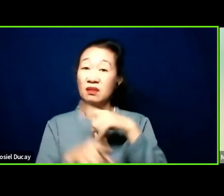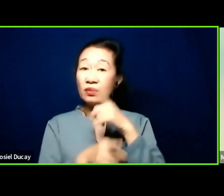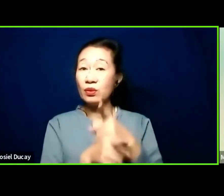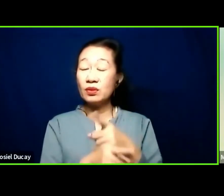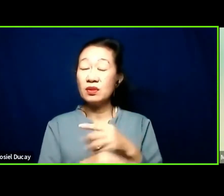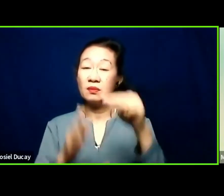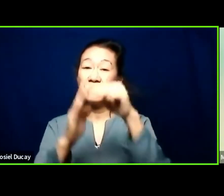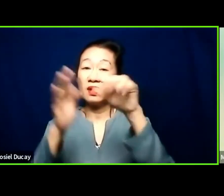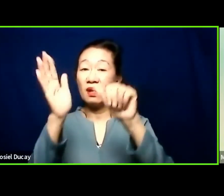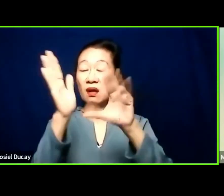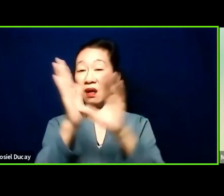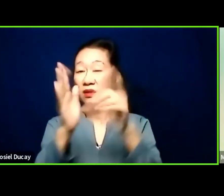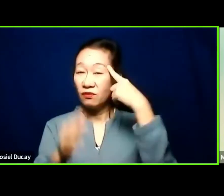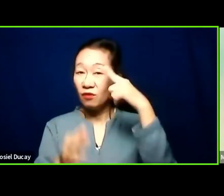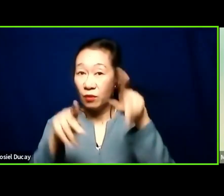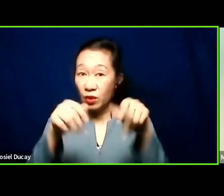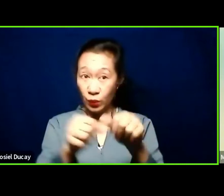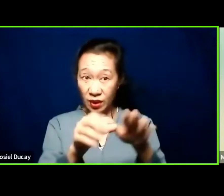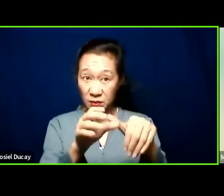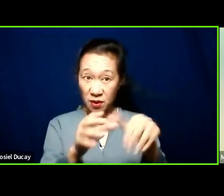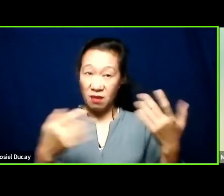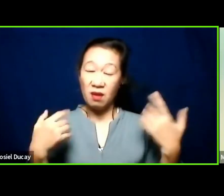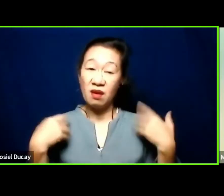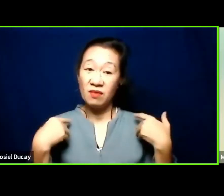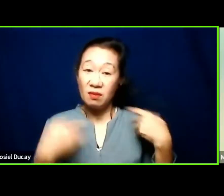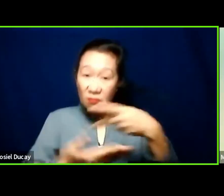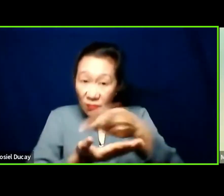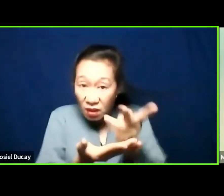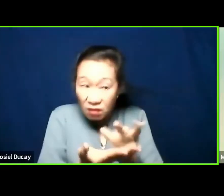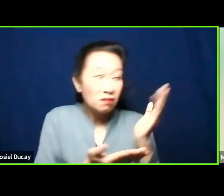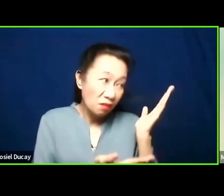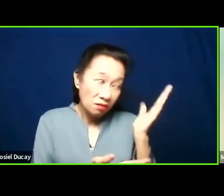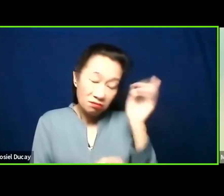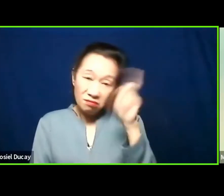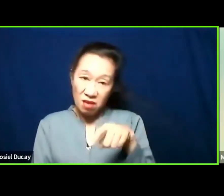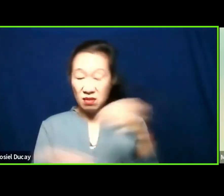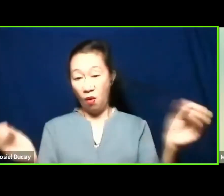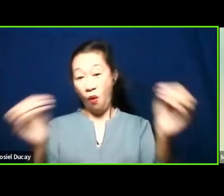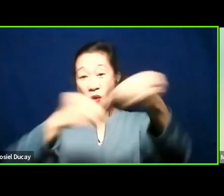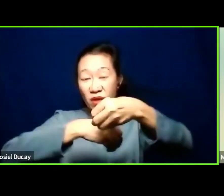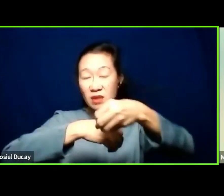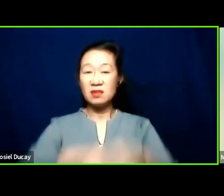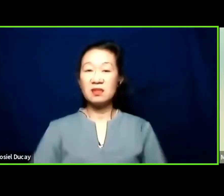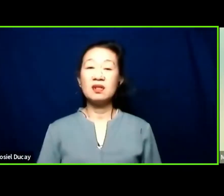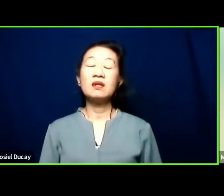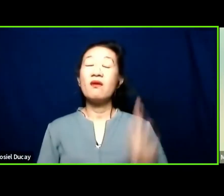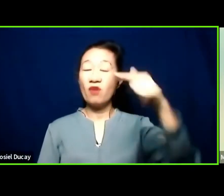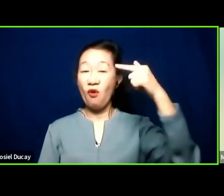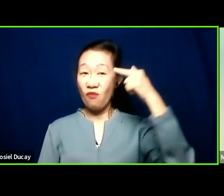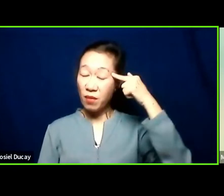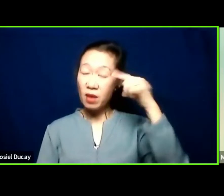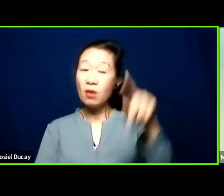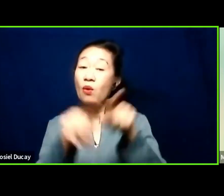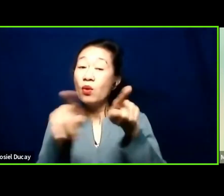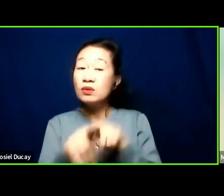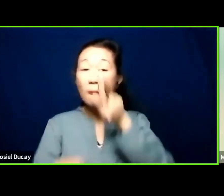Carta for Persons with Disabilities, may provision doon na dapat ang mga opisina ng pamahalaan, ganun din ng